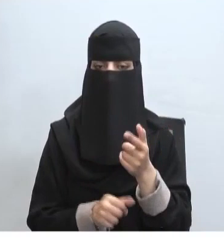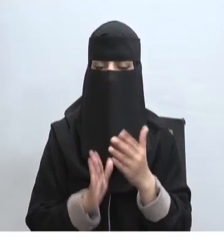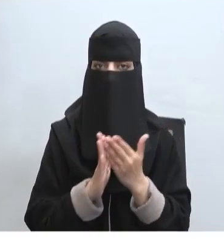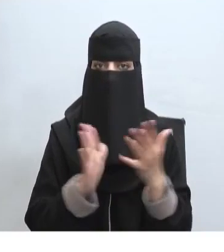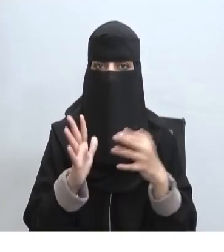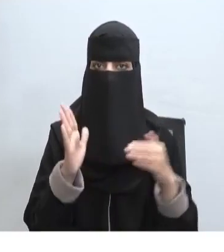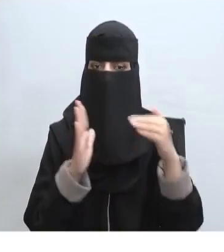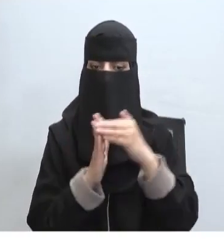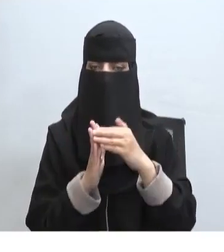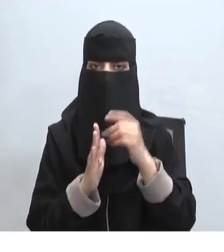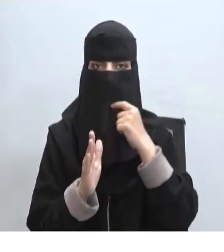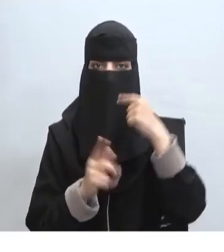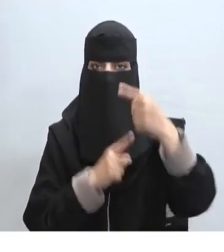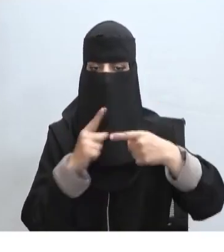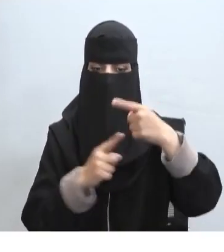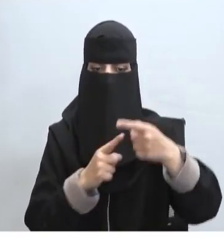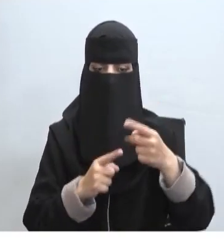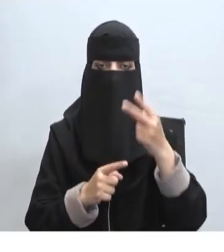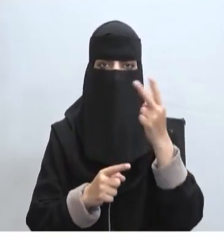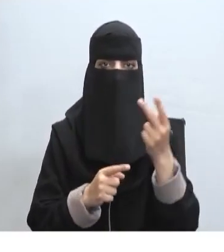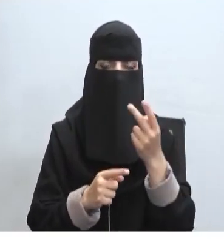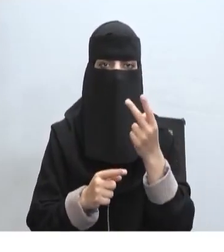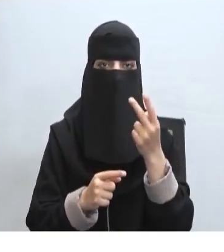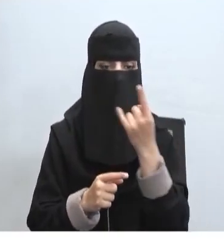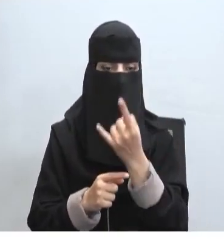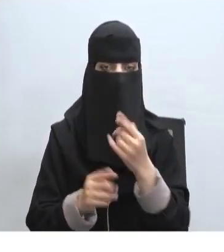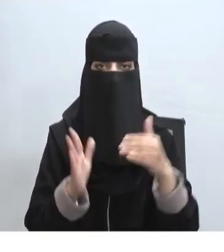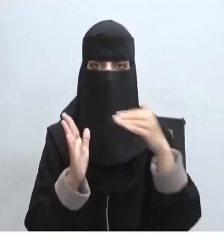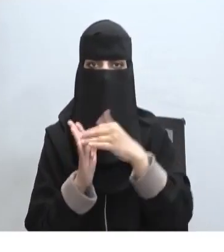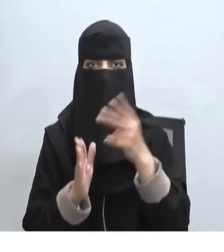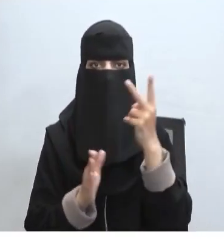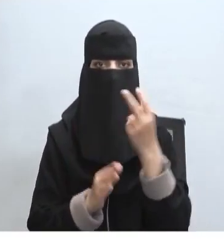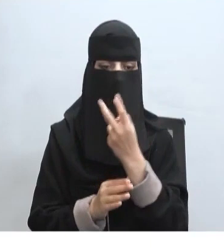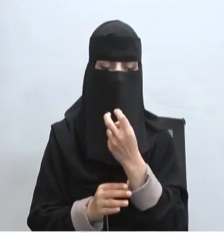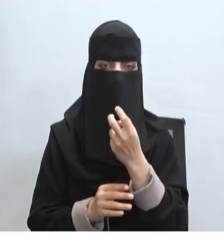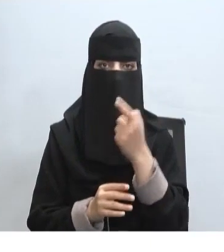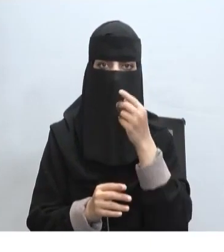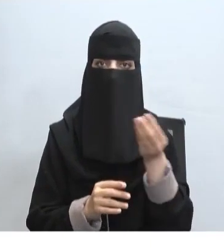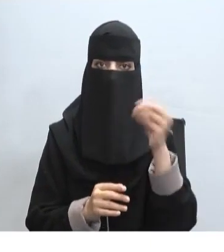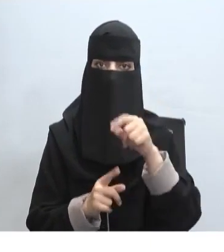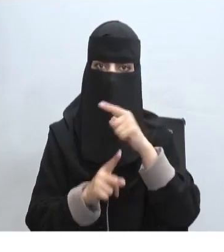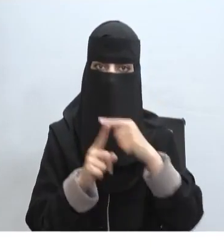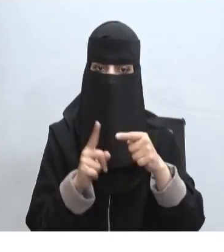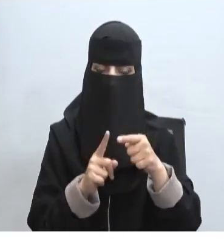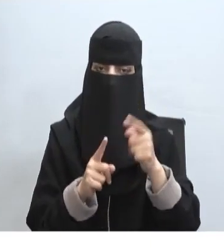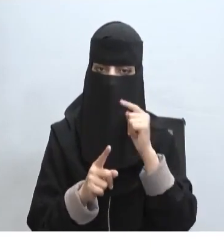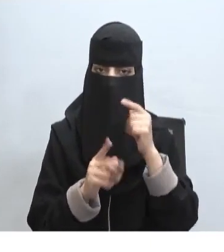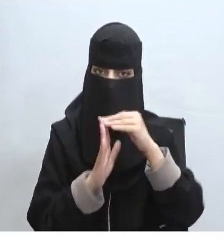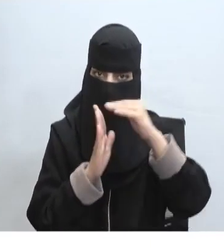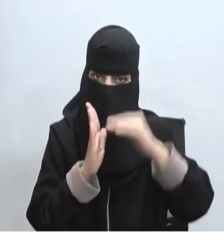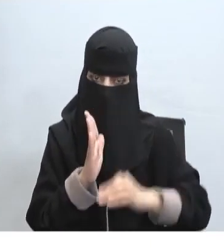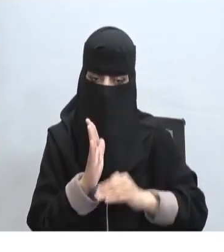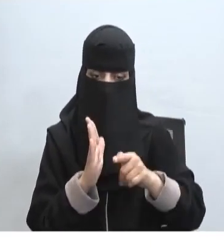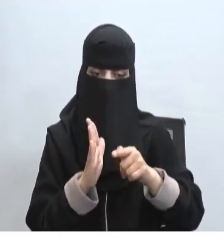عائد سنوي خلال اعوام 2010 الى 2020 بلغ 25.5% وعلى الرغم من ان ادنى عائد